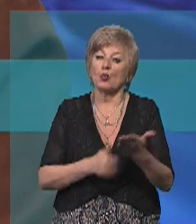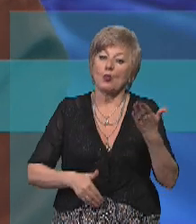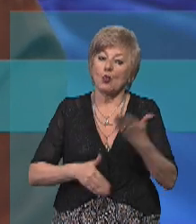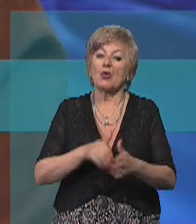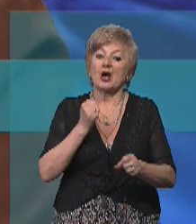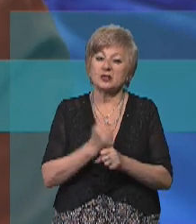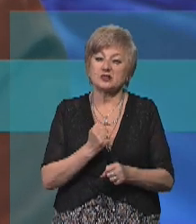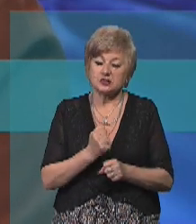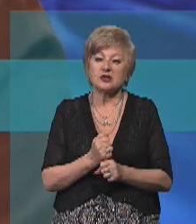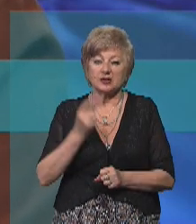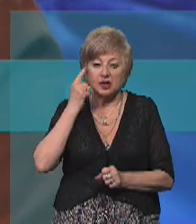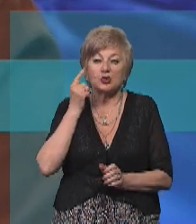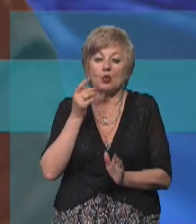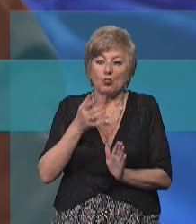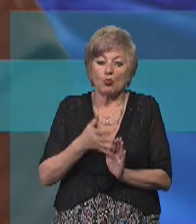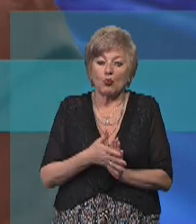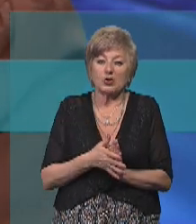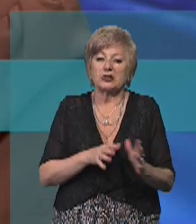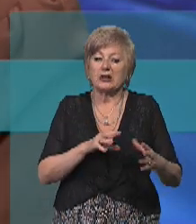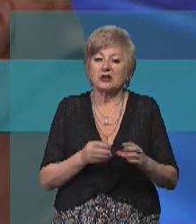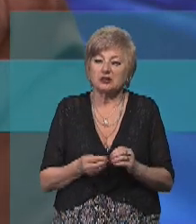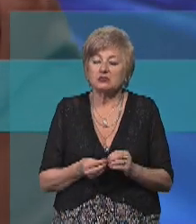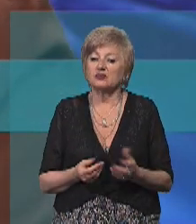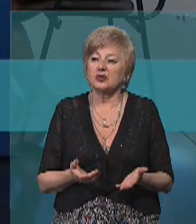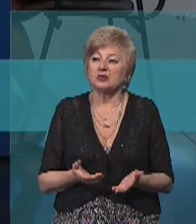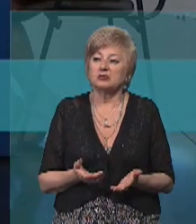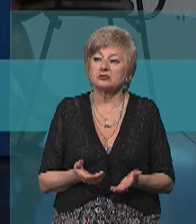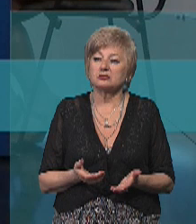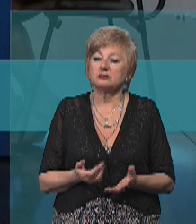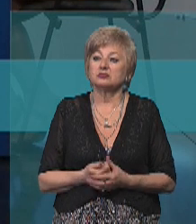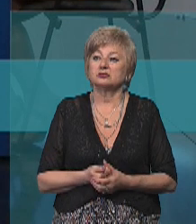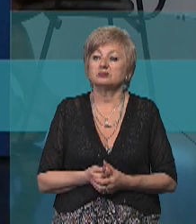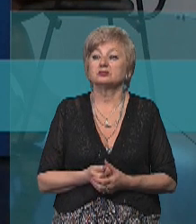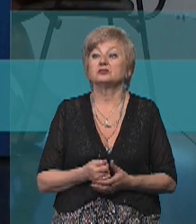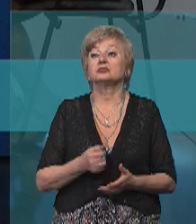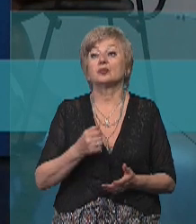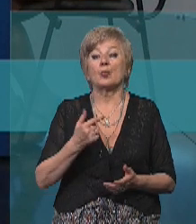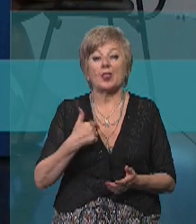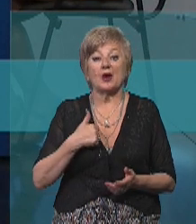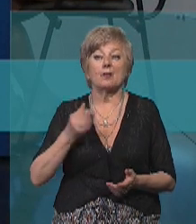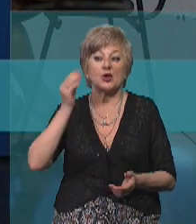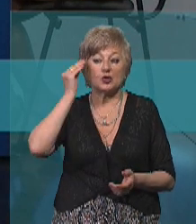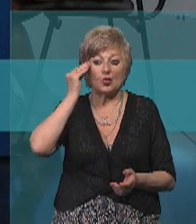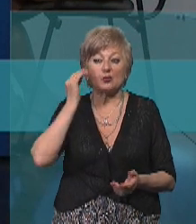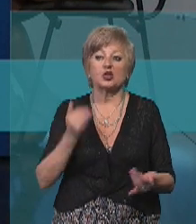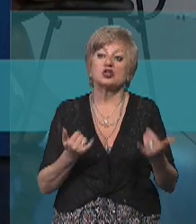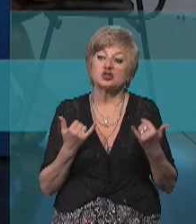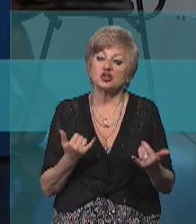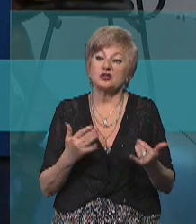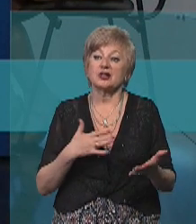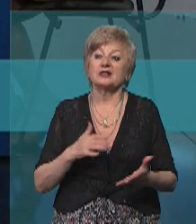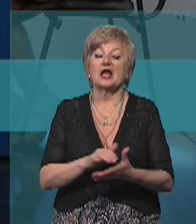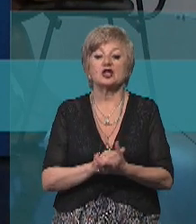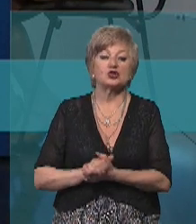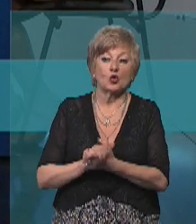зробити усвідомлений якийсь там виважений вибір? Пані Олеся? На мою думку, наразі наше